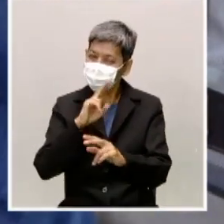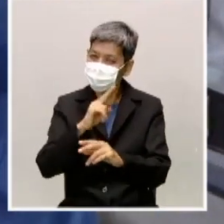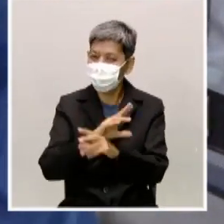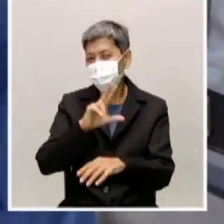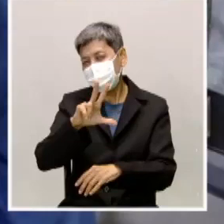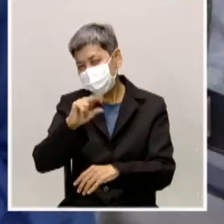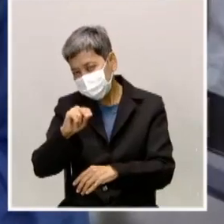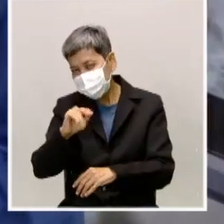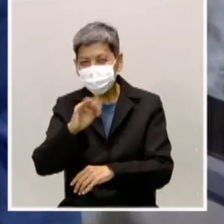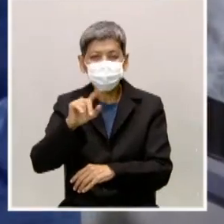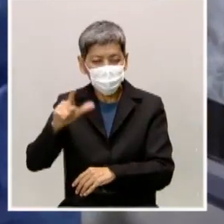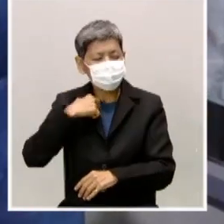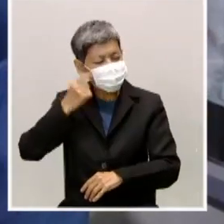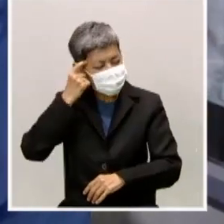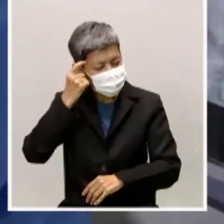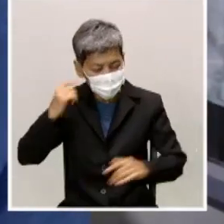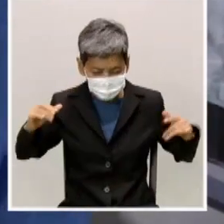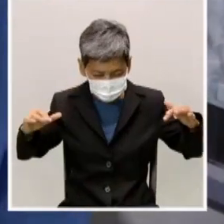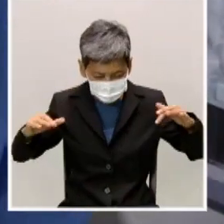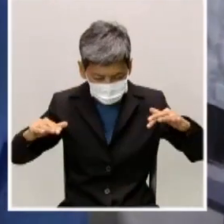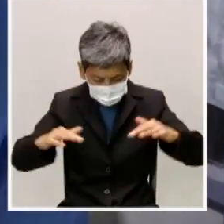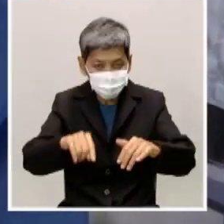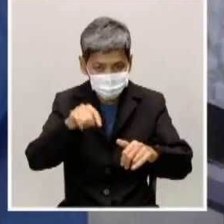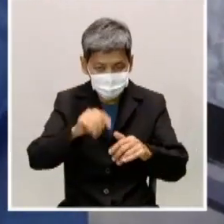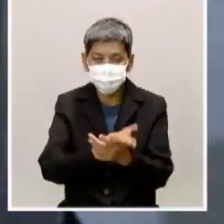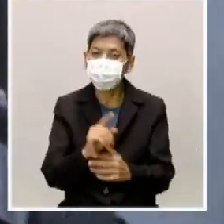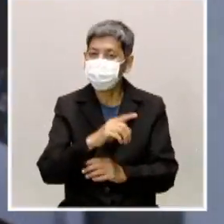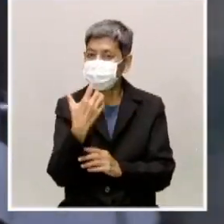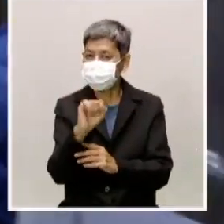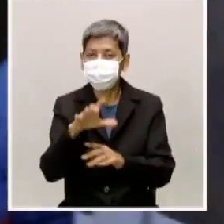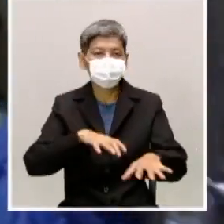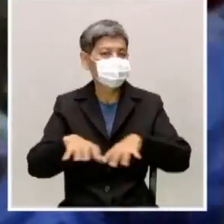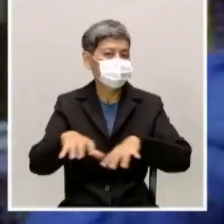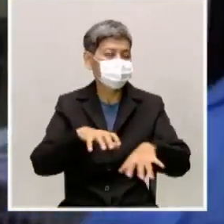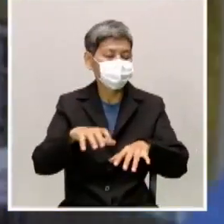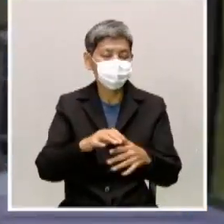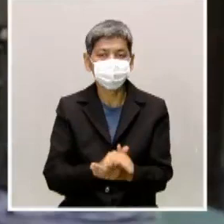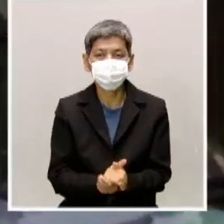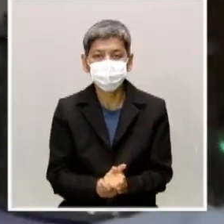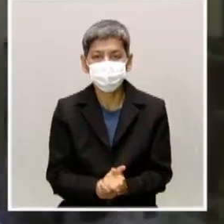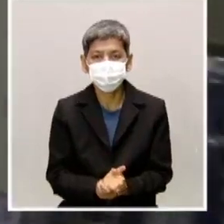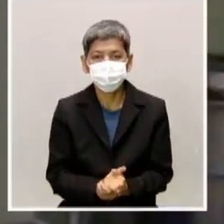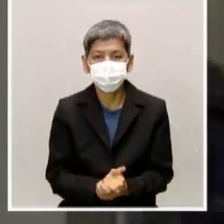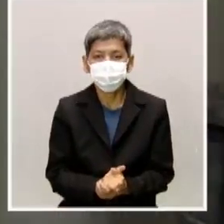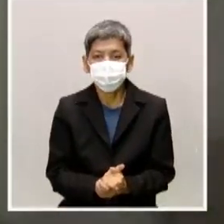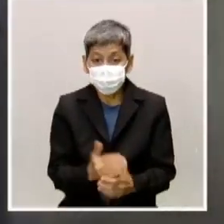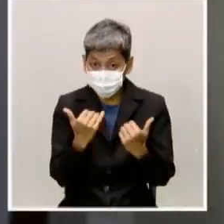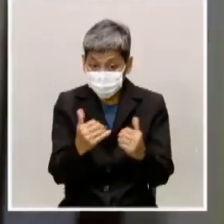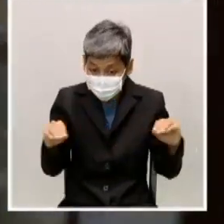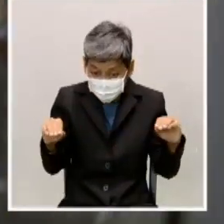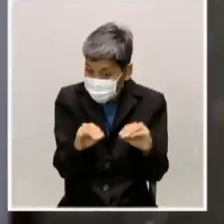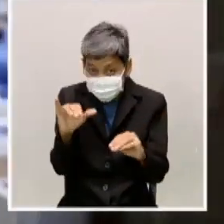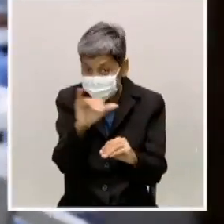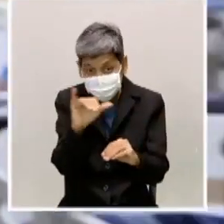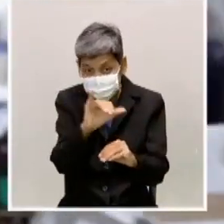าณ 30-40 ล้านคนที่จะไปเยือนรัฐอุตราขันธ์ในช่วง15วันของการจัดงานเลยก็ว่าได้และแม้ยังไม่ถึงเทศกา